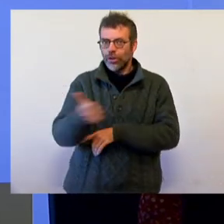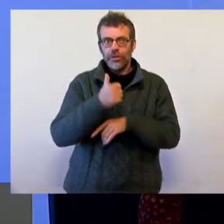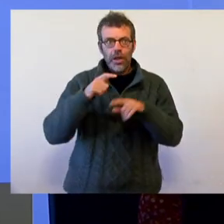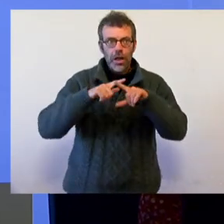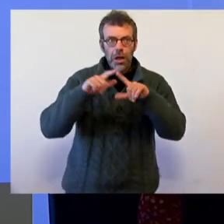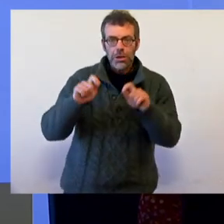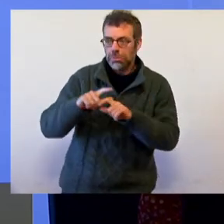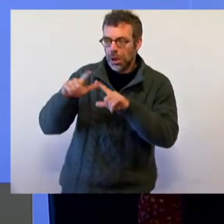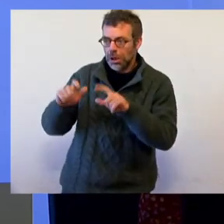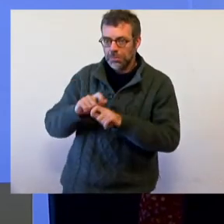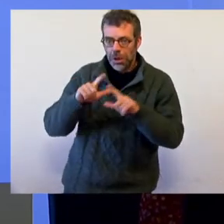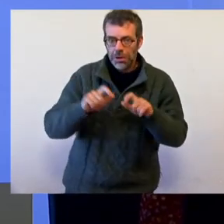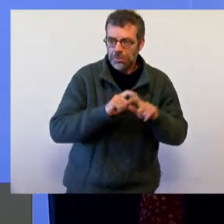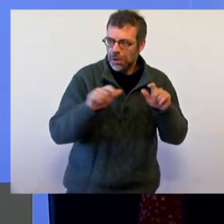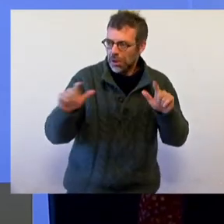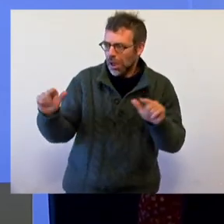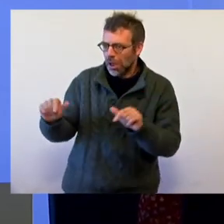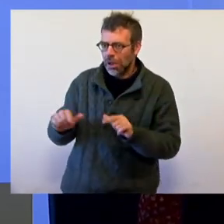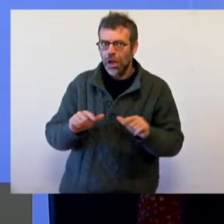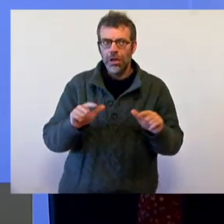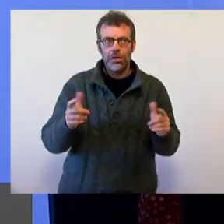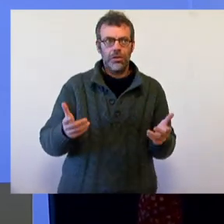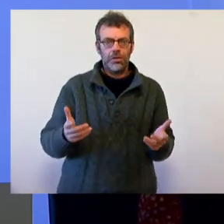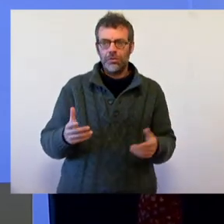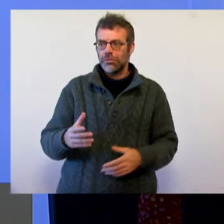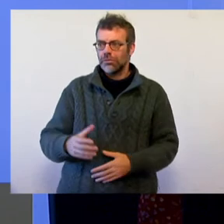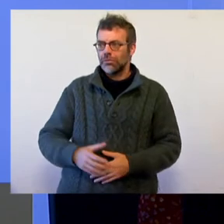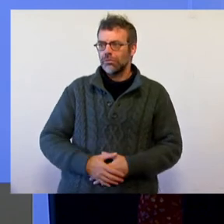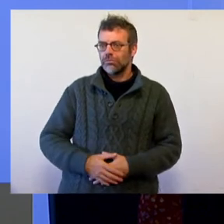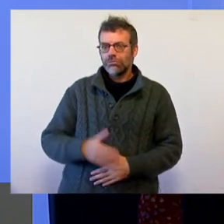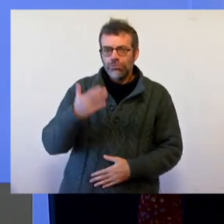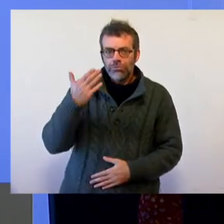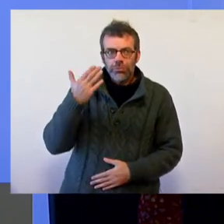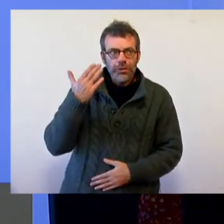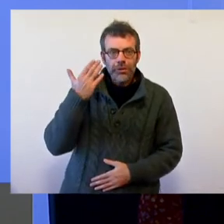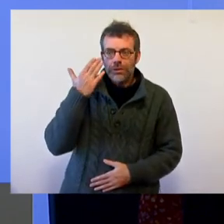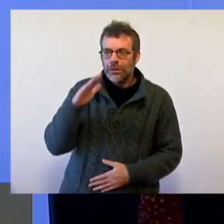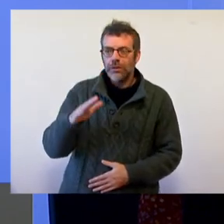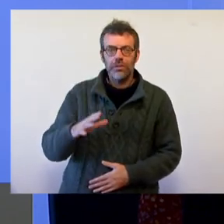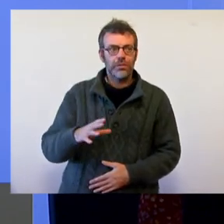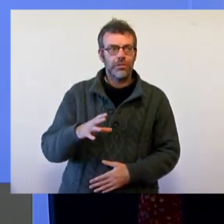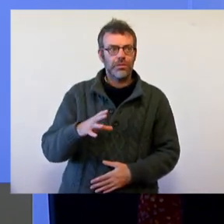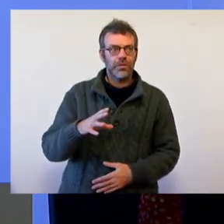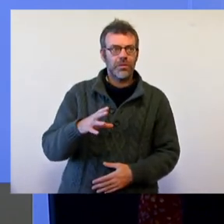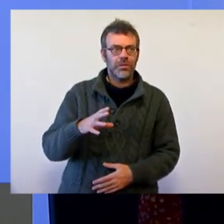par cette phrase. J'ai une balle pour deux. Ou certains...